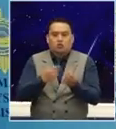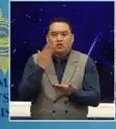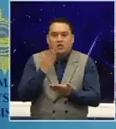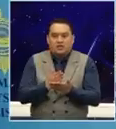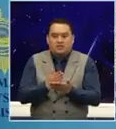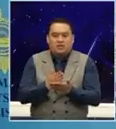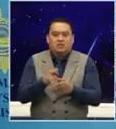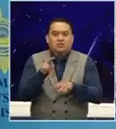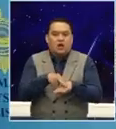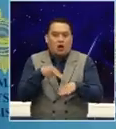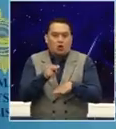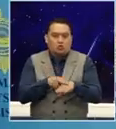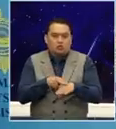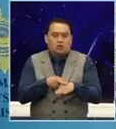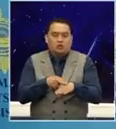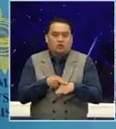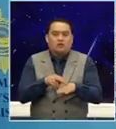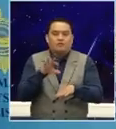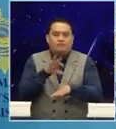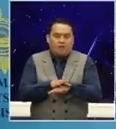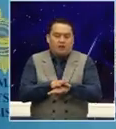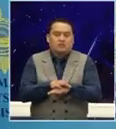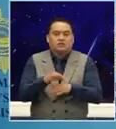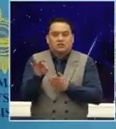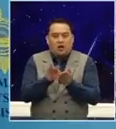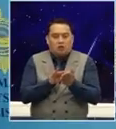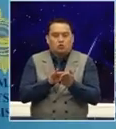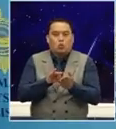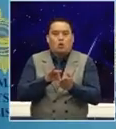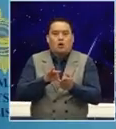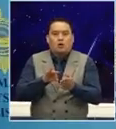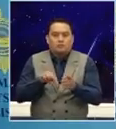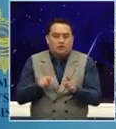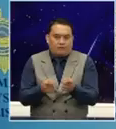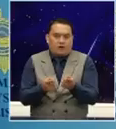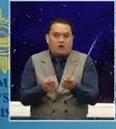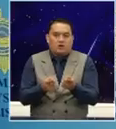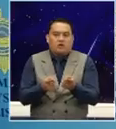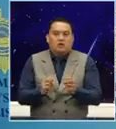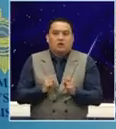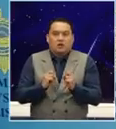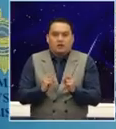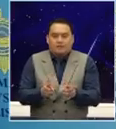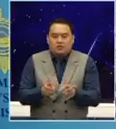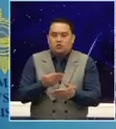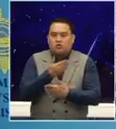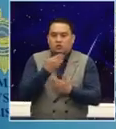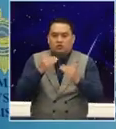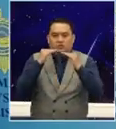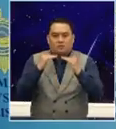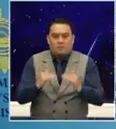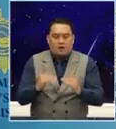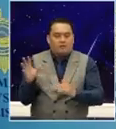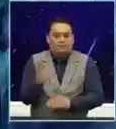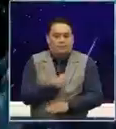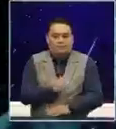имеются. Сотрудники своевременно пресекают данные факты. Также криминогенная обстановка в области стабильная, уровень преступности снизился по